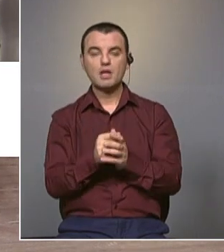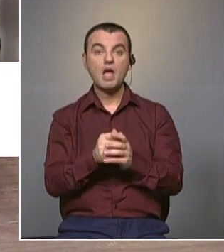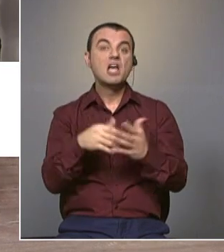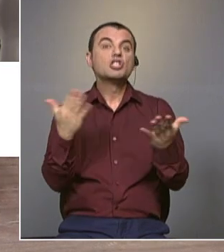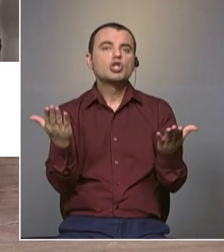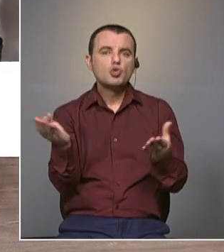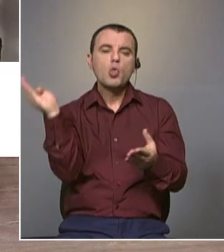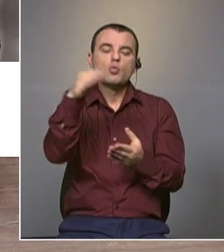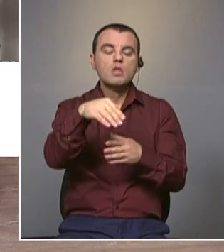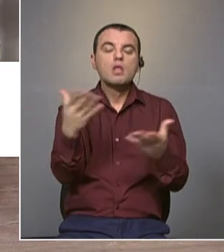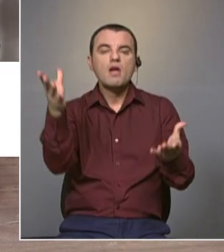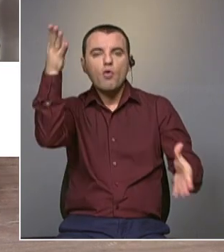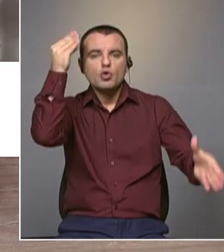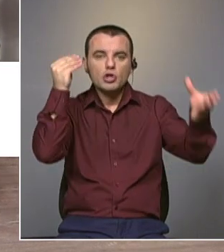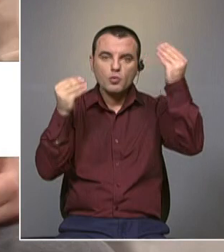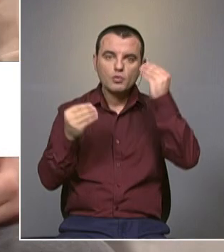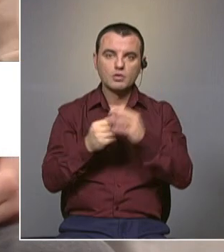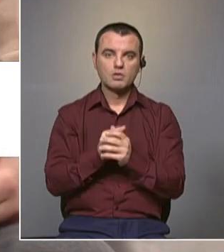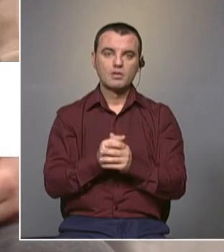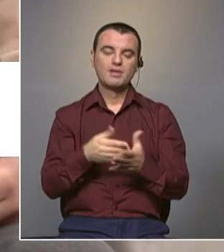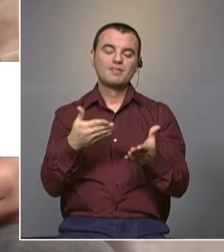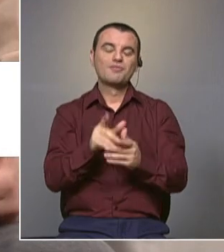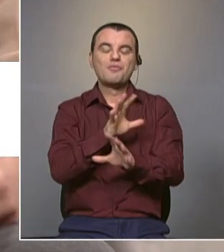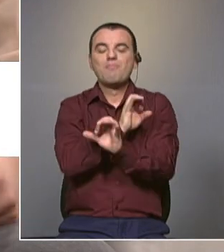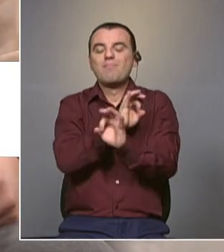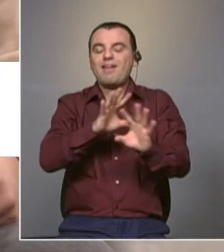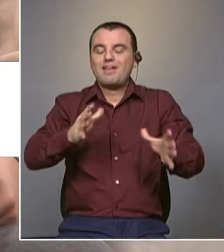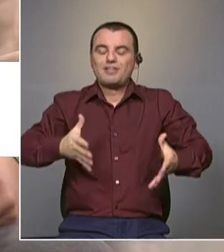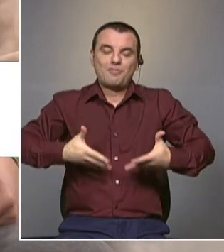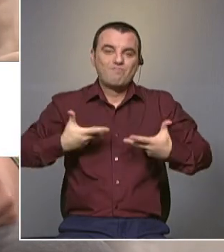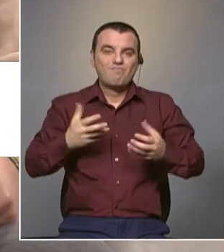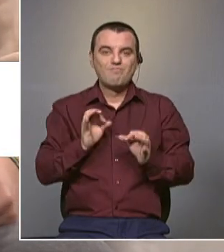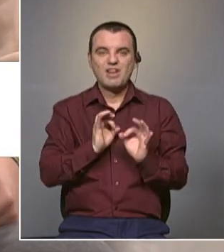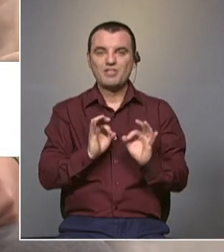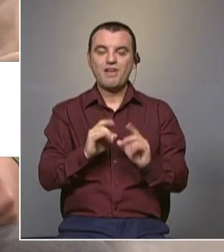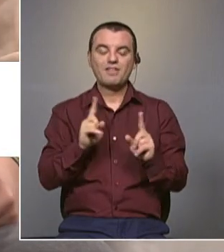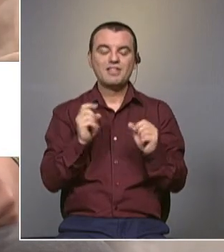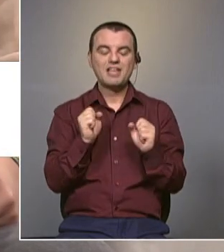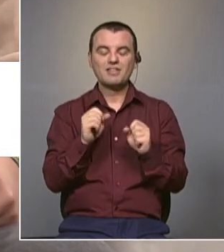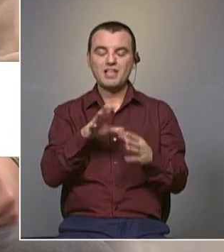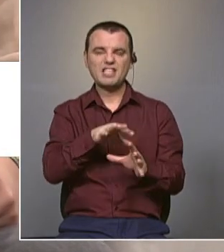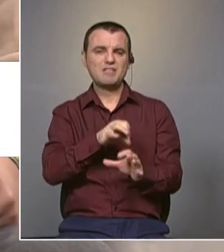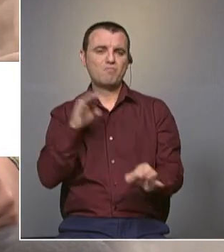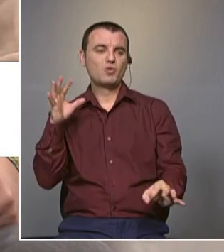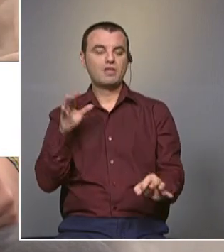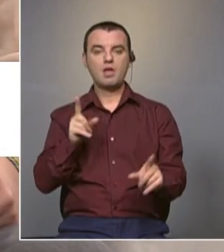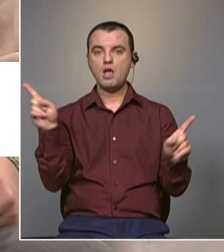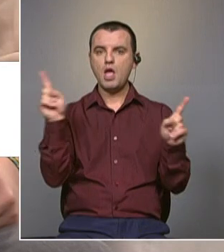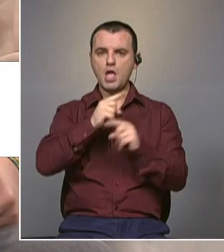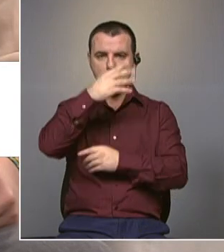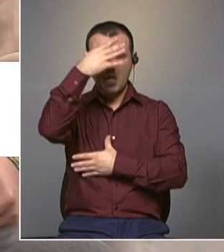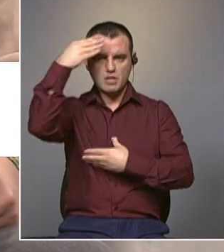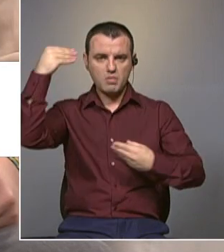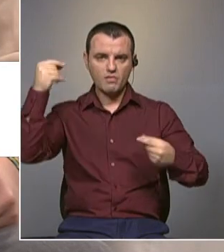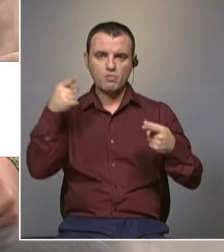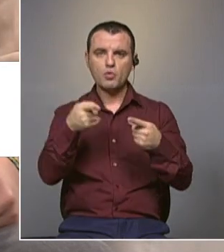отидат? Какво ще научат според вас? Защото е едно прекрасно преживяване, което никак не е за изпускане. Да, незабравимо е това да се запознаеш